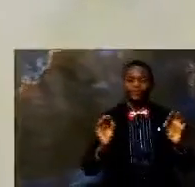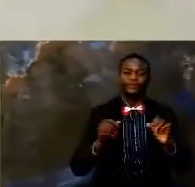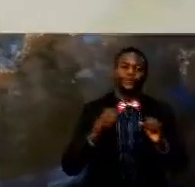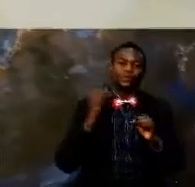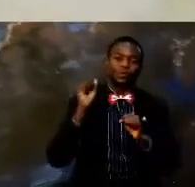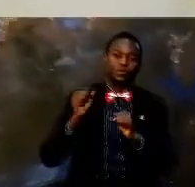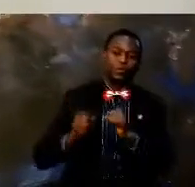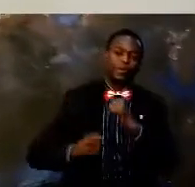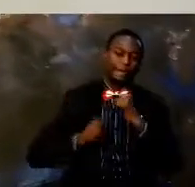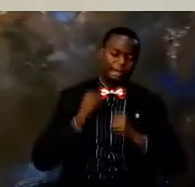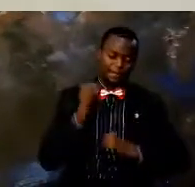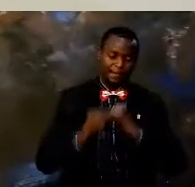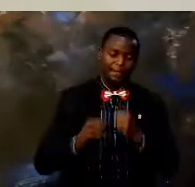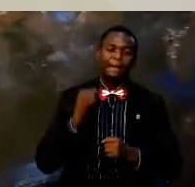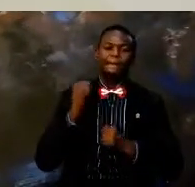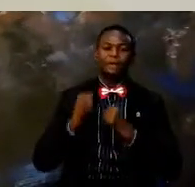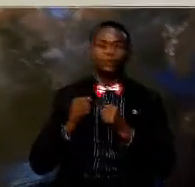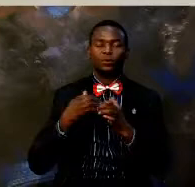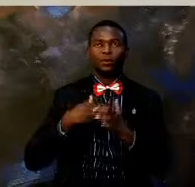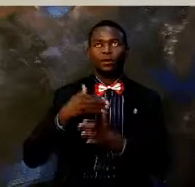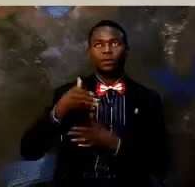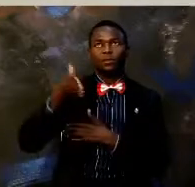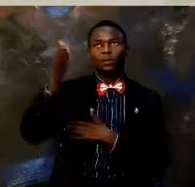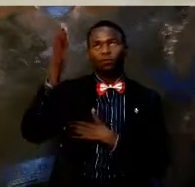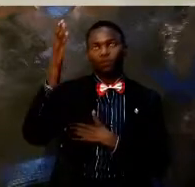tunapiga mbio kwenda kwa ambaye ni Mungu.